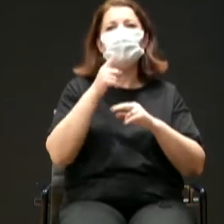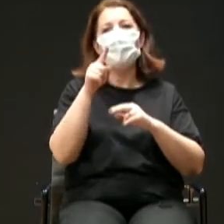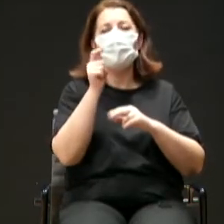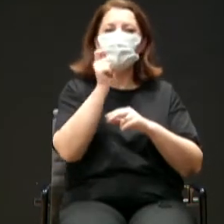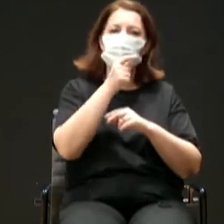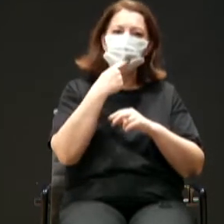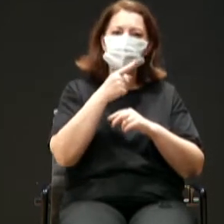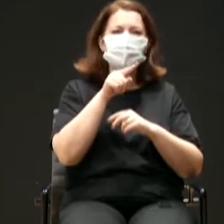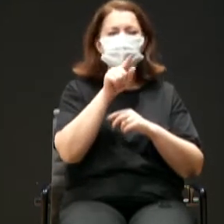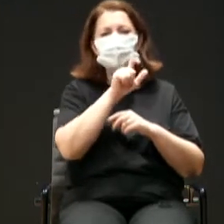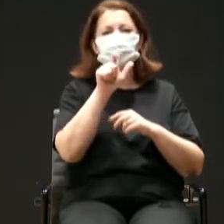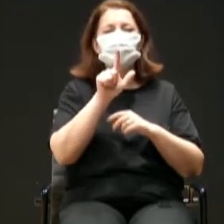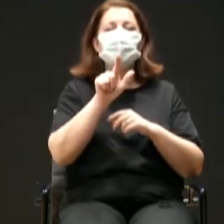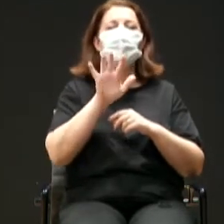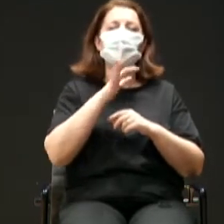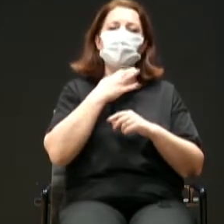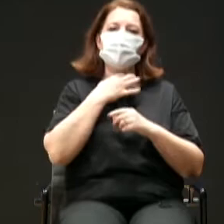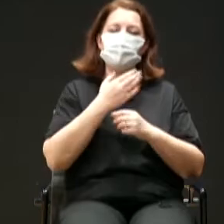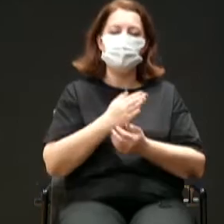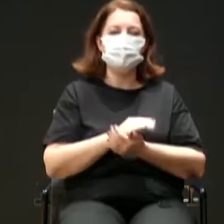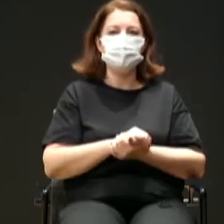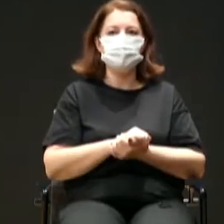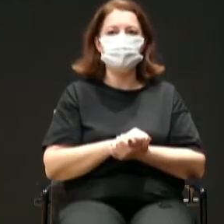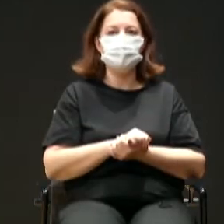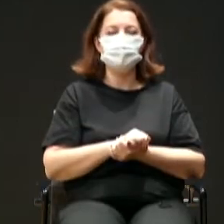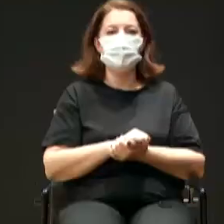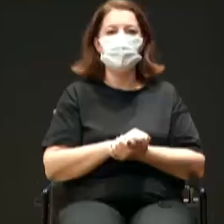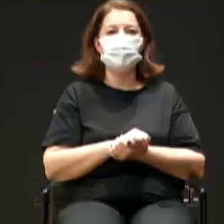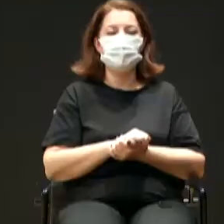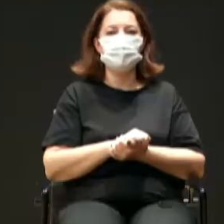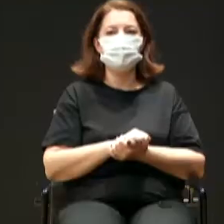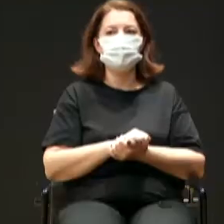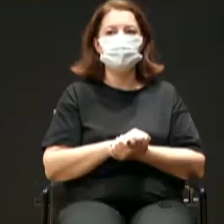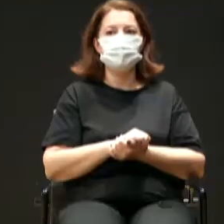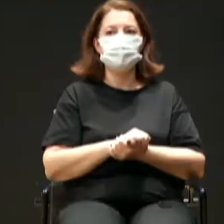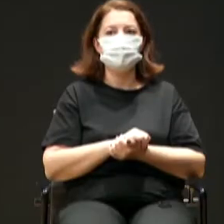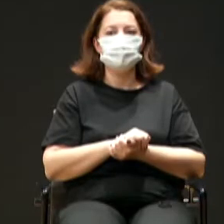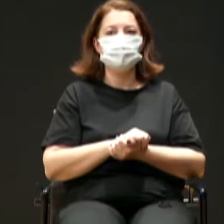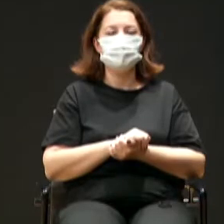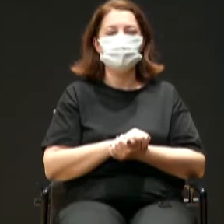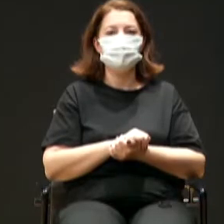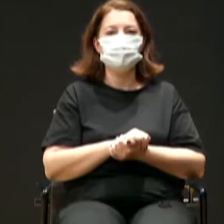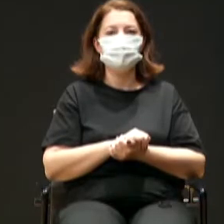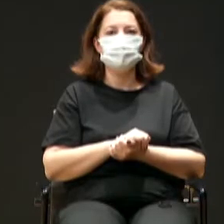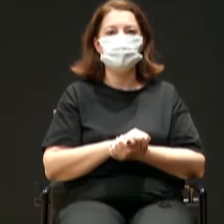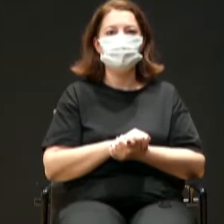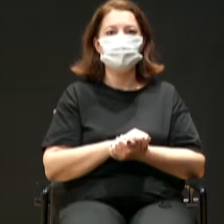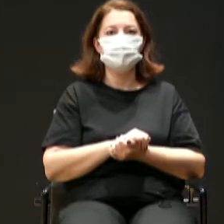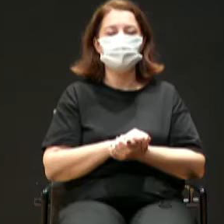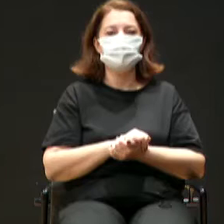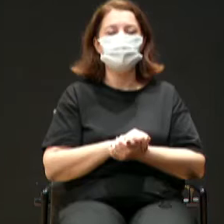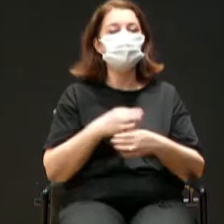Ama sizin böyle cevap vermenize gerek yok. Sayın Başkanım. Arkadaşlar, gerekli uyarı yaptık. Buyurun. Şimdi sayın